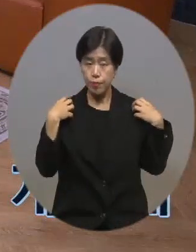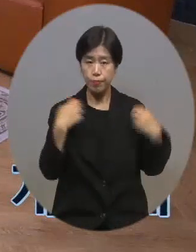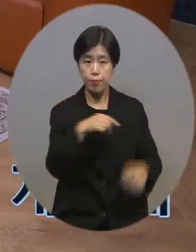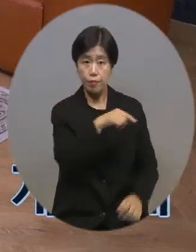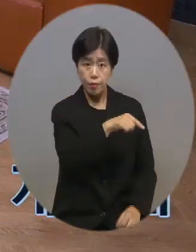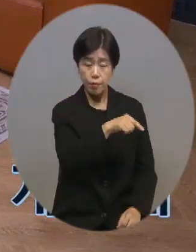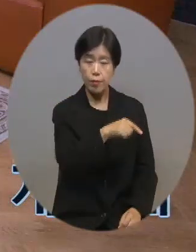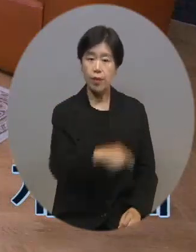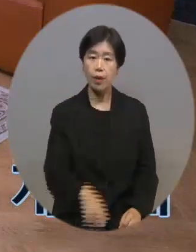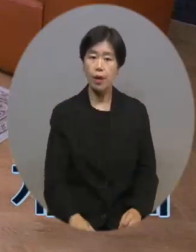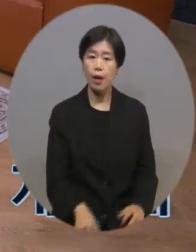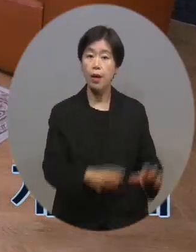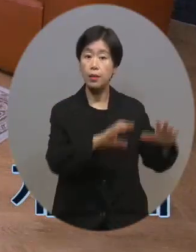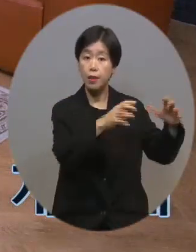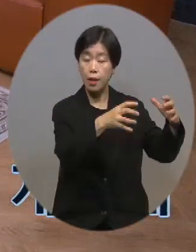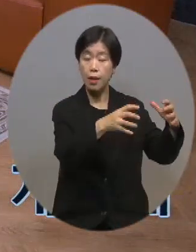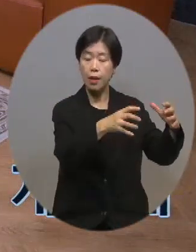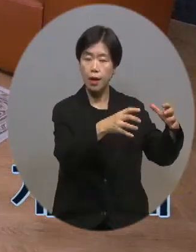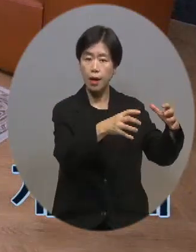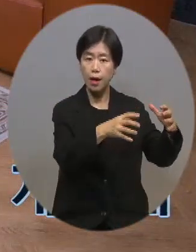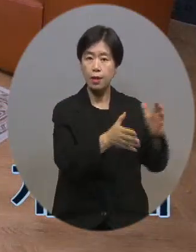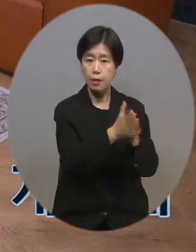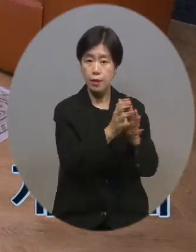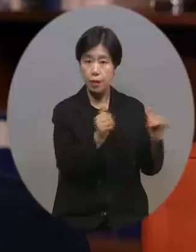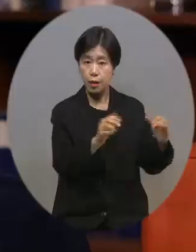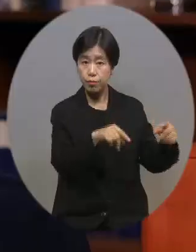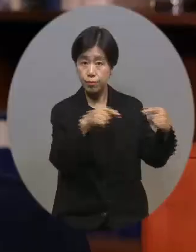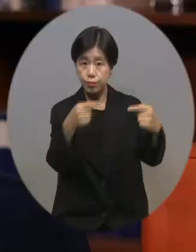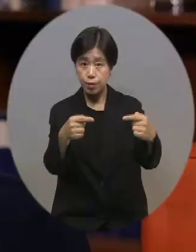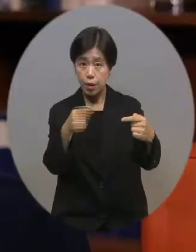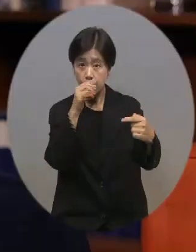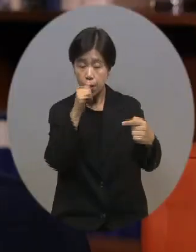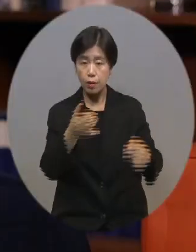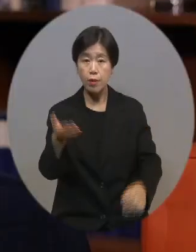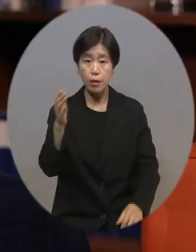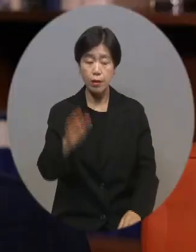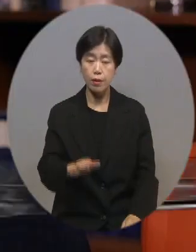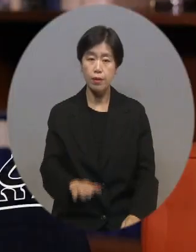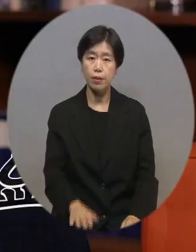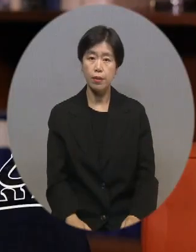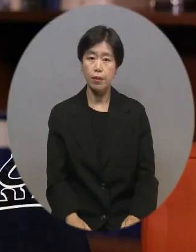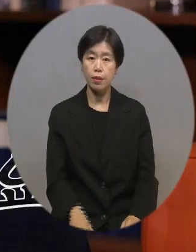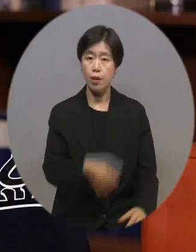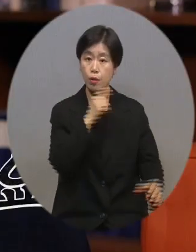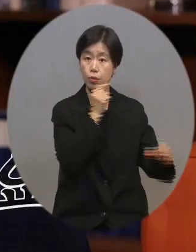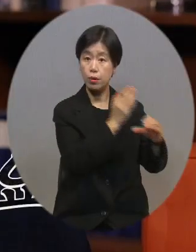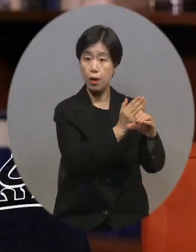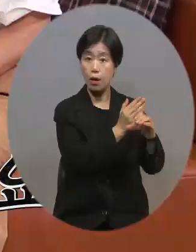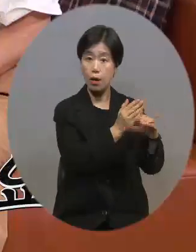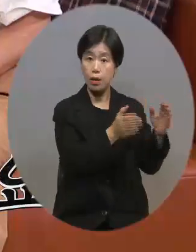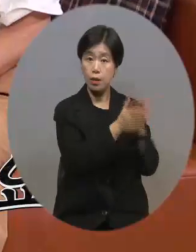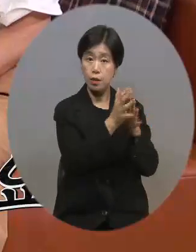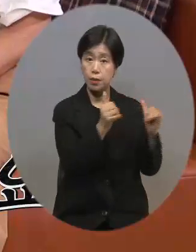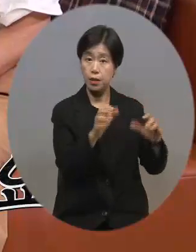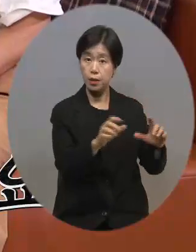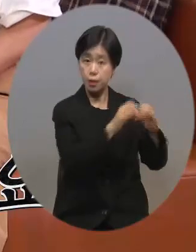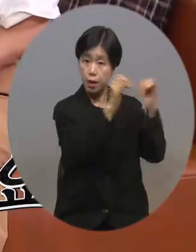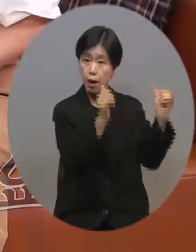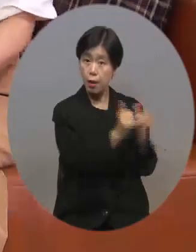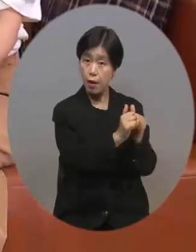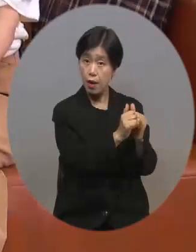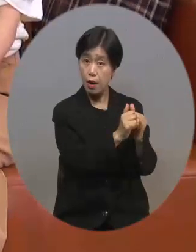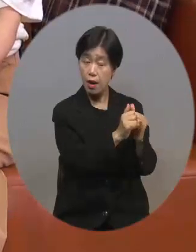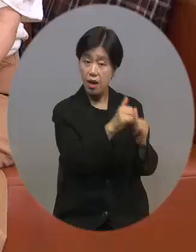단체가 나와서 문제 제기를 하게 되어 있어요. 근데 북한은 시민사회가 혹시